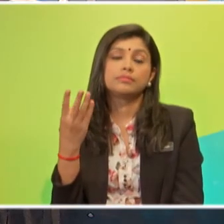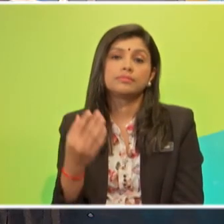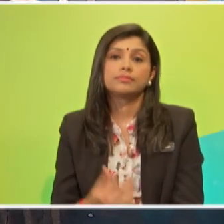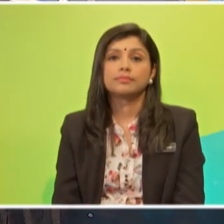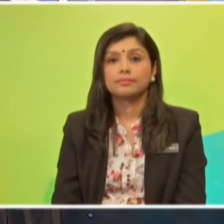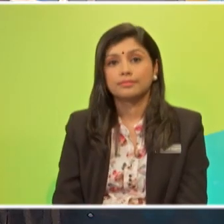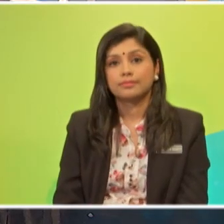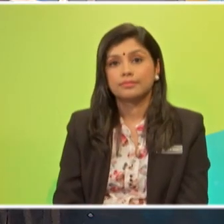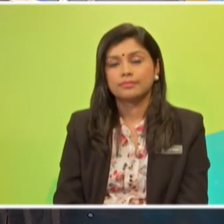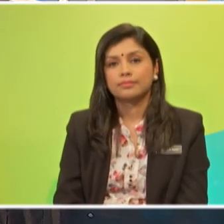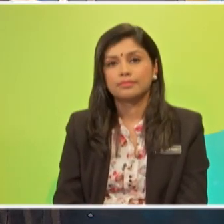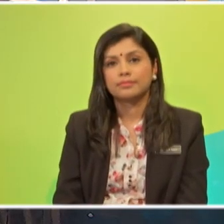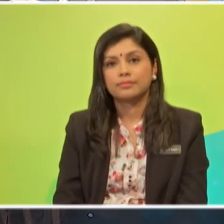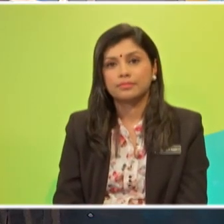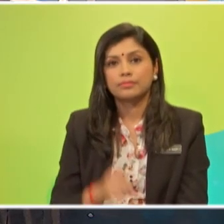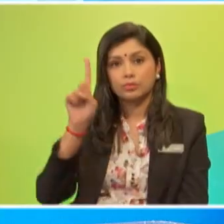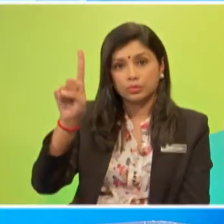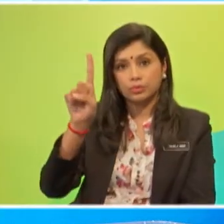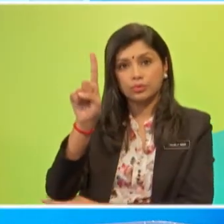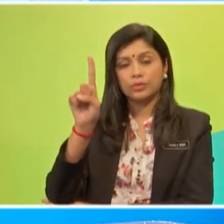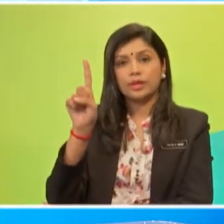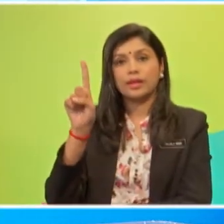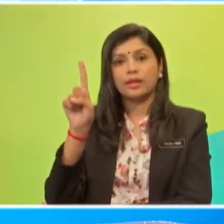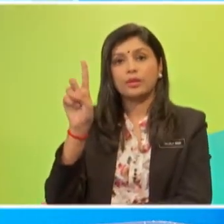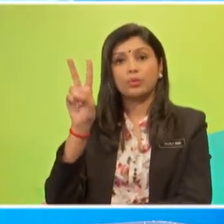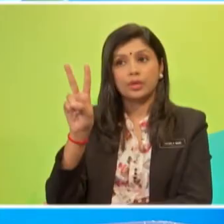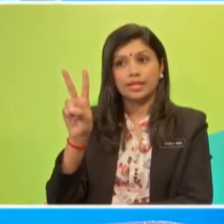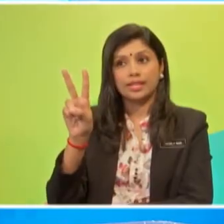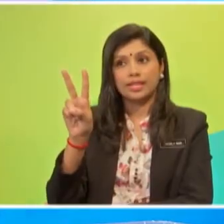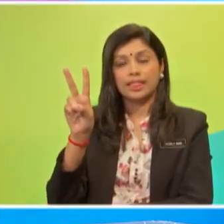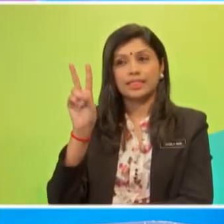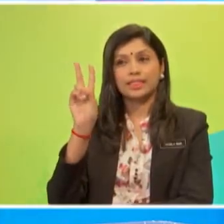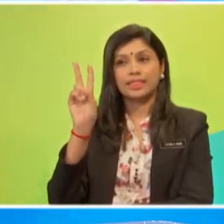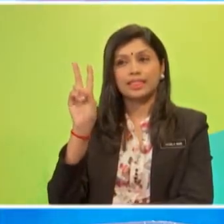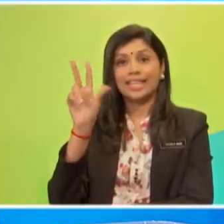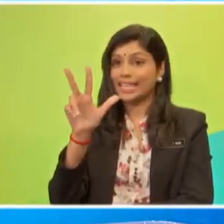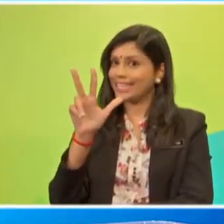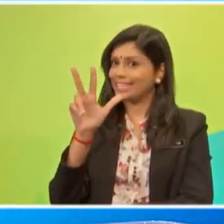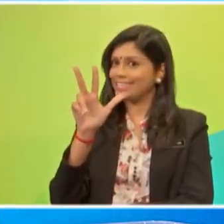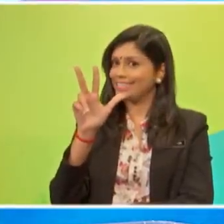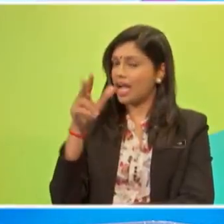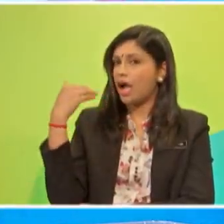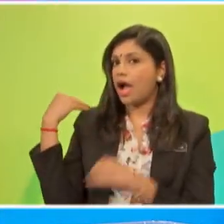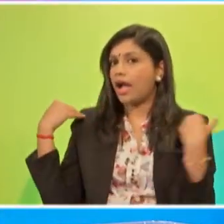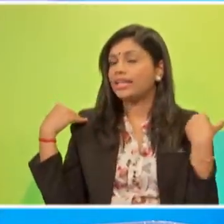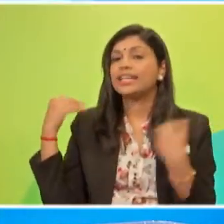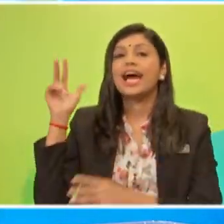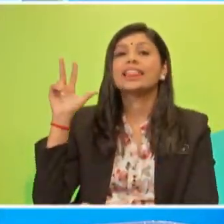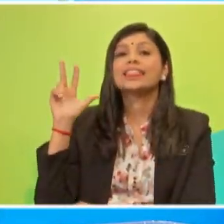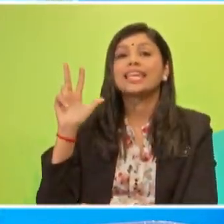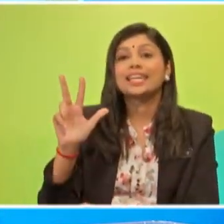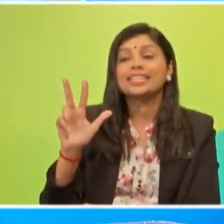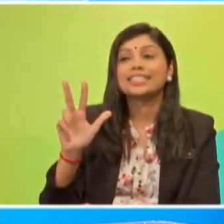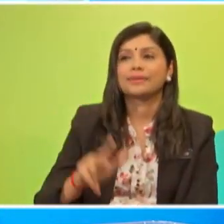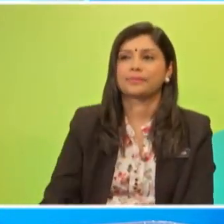Yang ini ada satu, dua, tiga. Tiga.